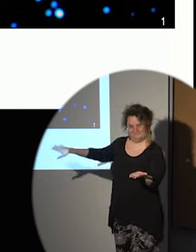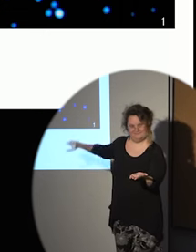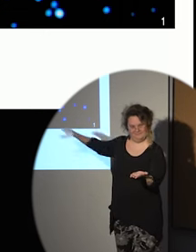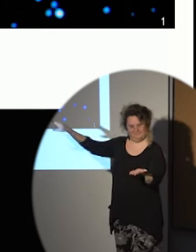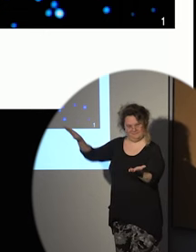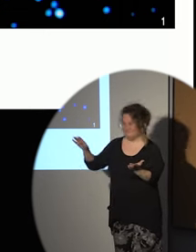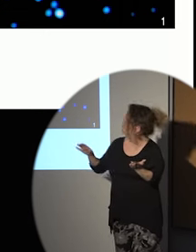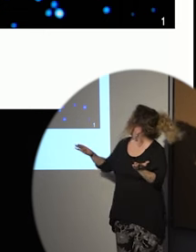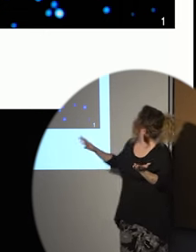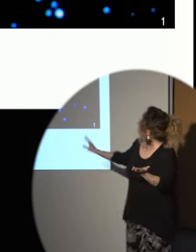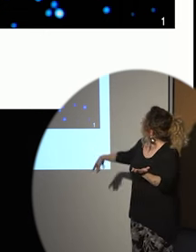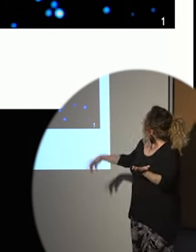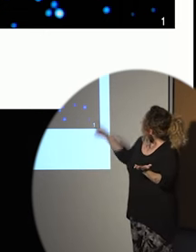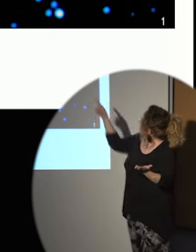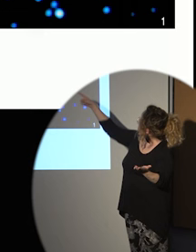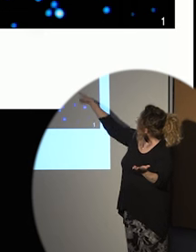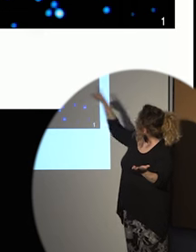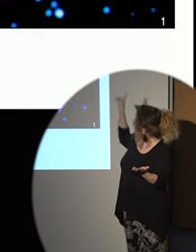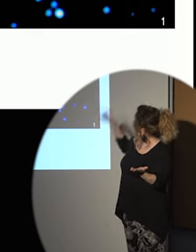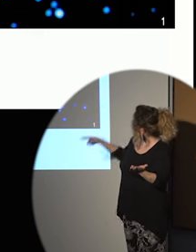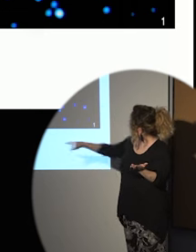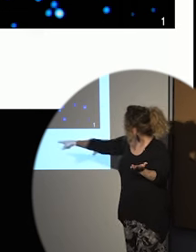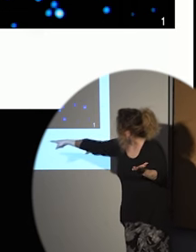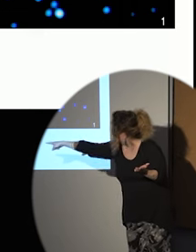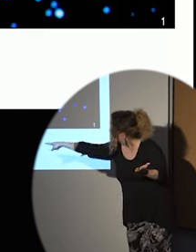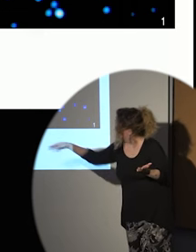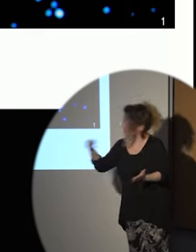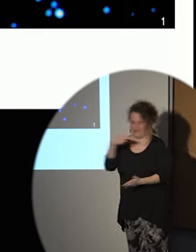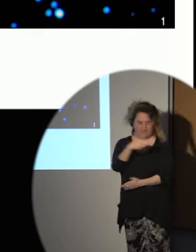spectrographe qui s'appelle NACO, sur le Very Large Telescope au Chili.